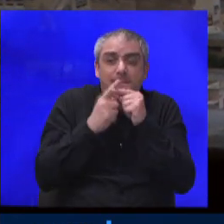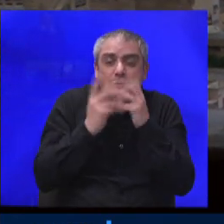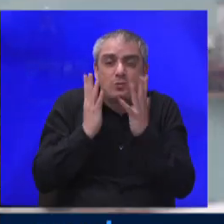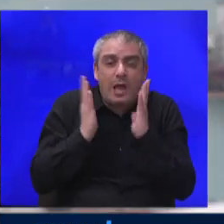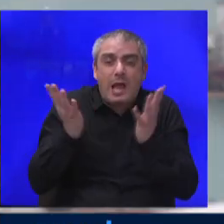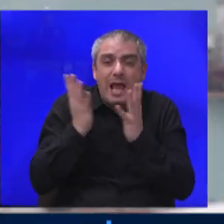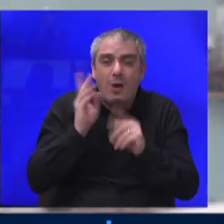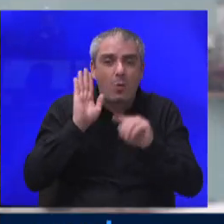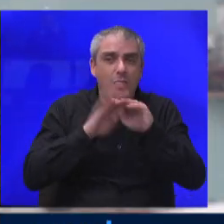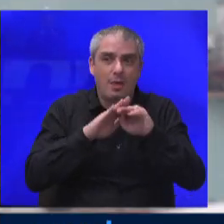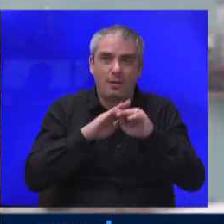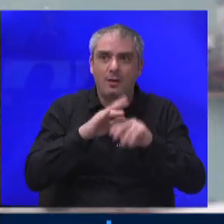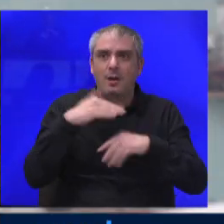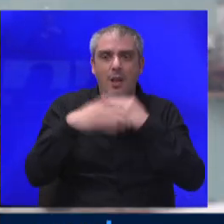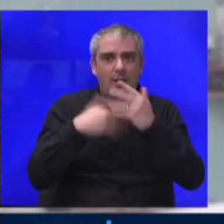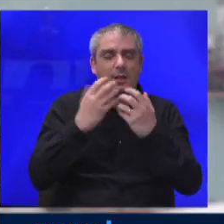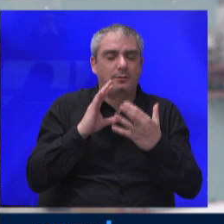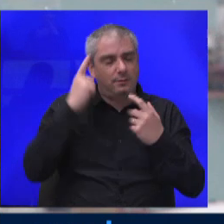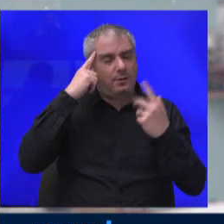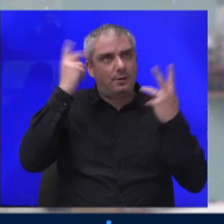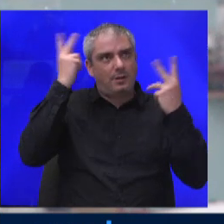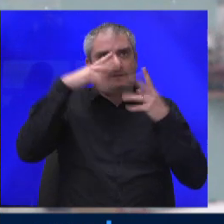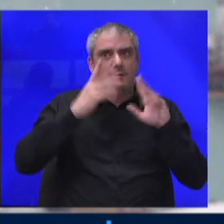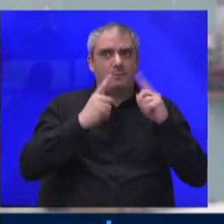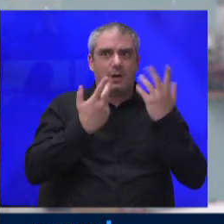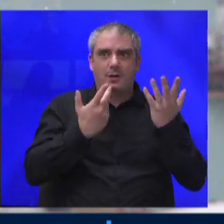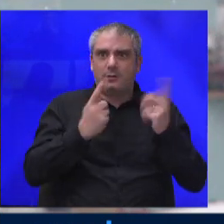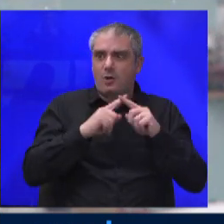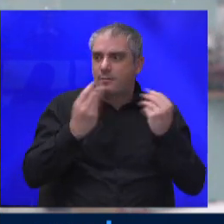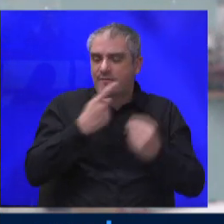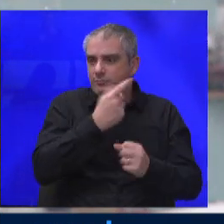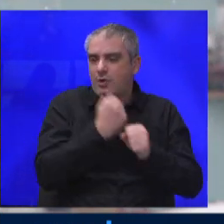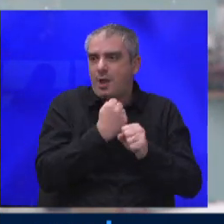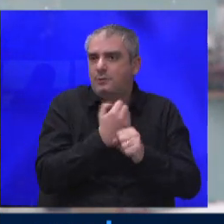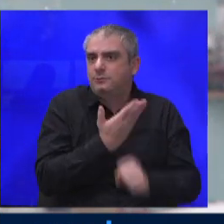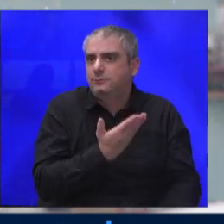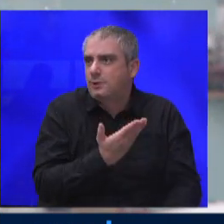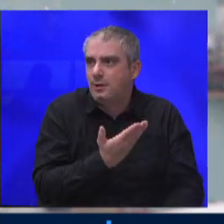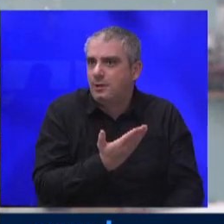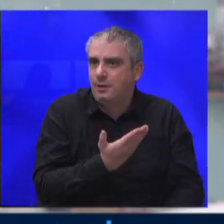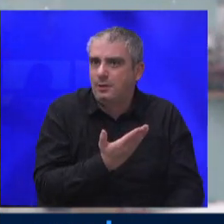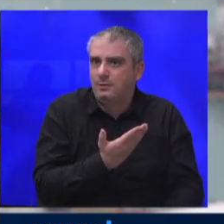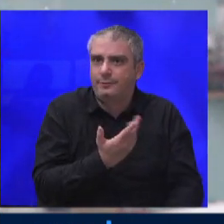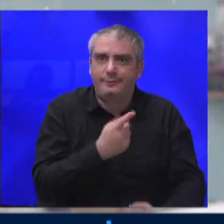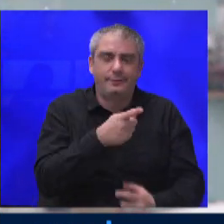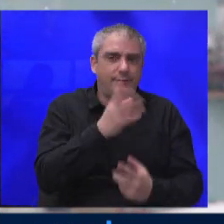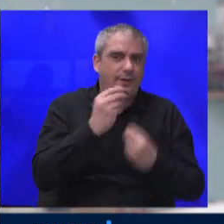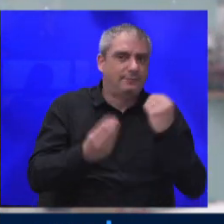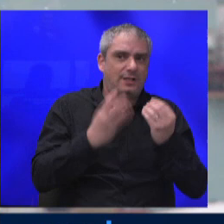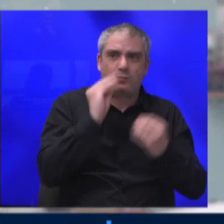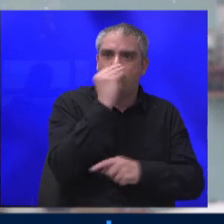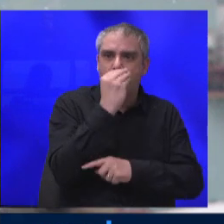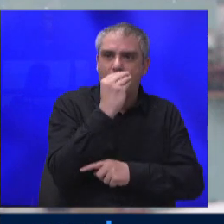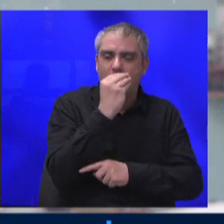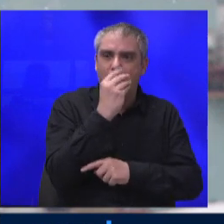דרסית בדיוק. ואז כשאת התחילה להתחבר לתמונה, של כל מיני דברים שהיא עשתה, כמו זה שהייתה משחקת עם